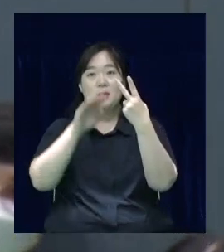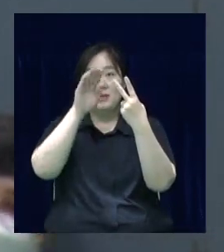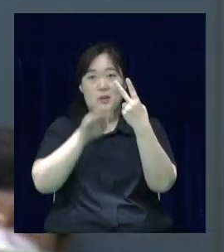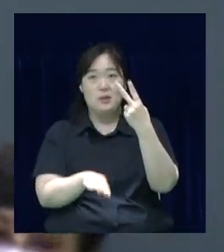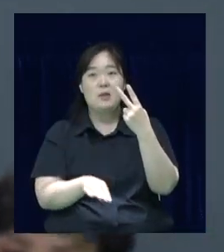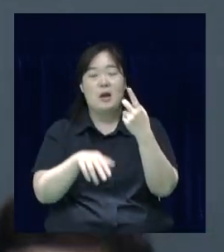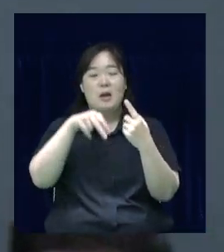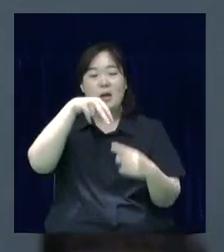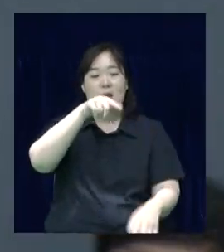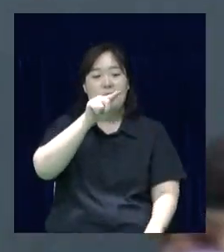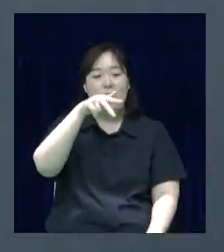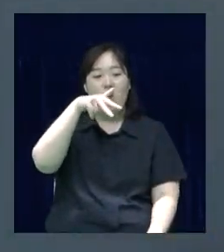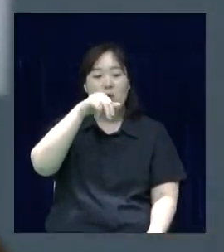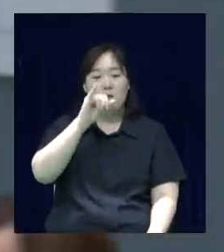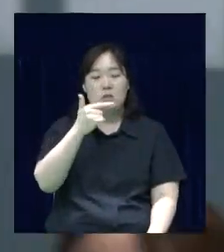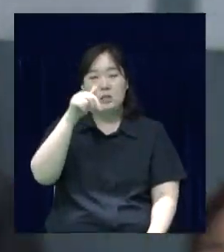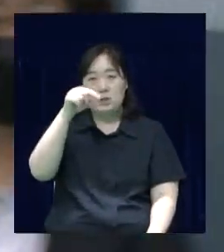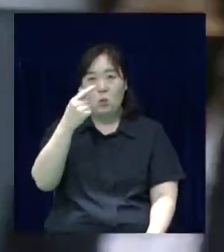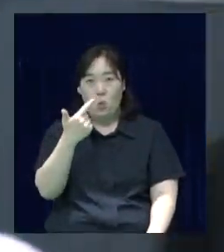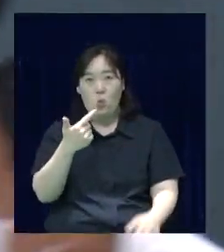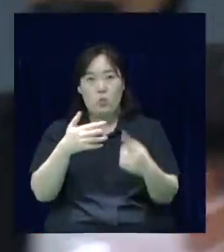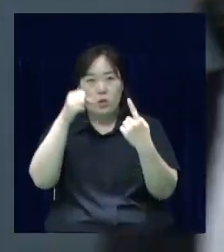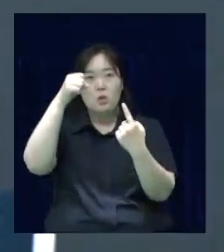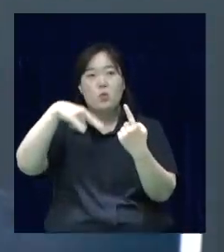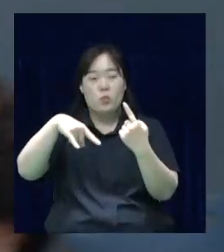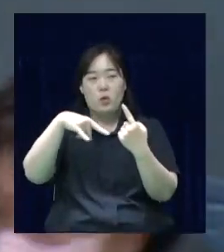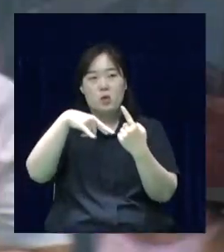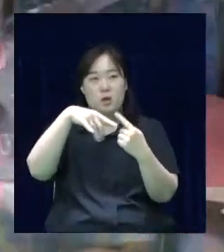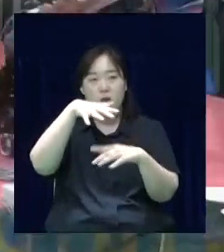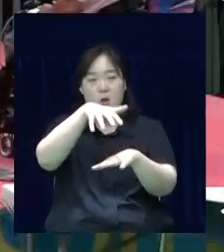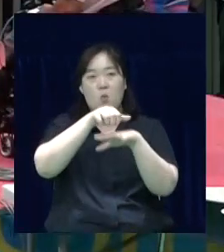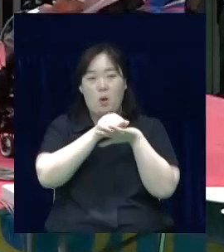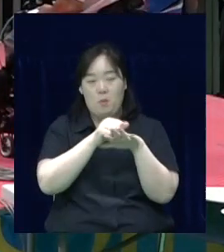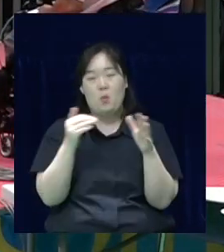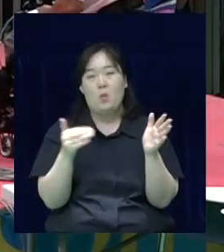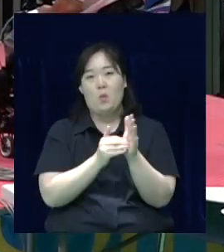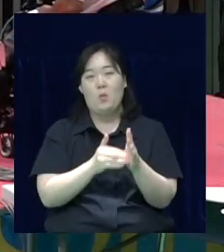체급에서 서진곤 선수가 1위 확정이 됐습니다. 네.